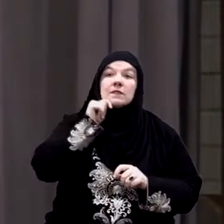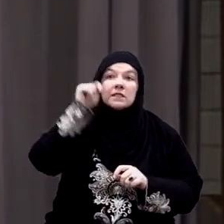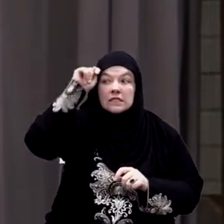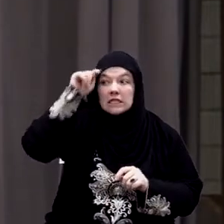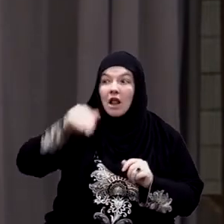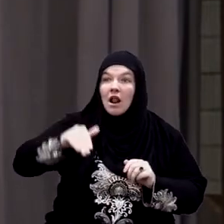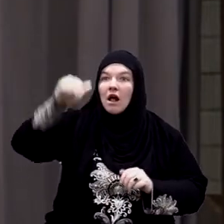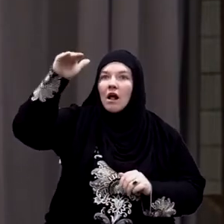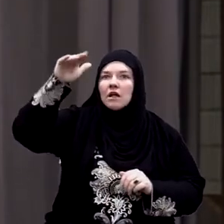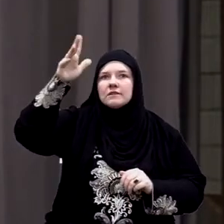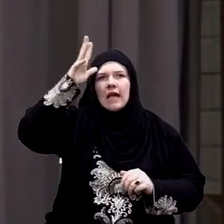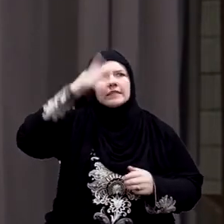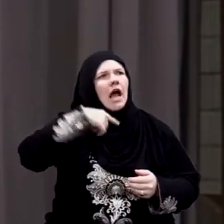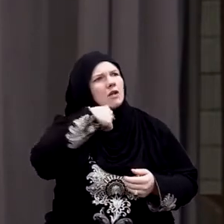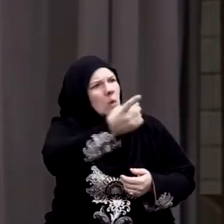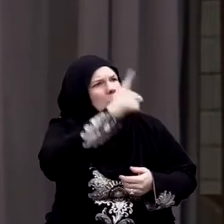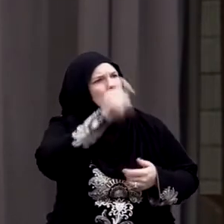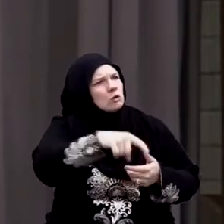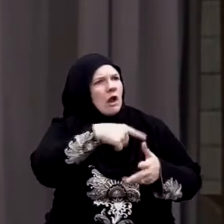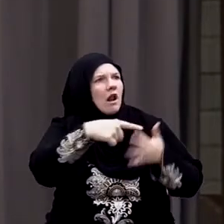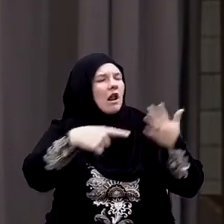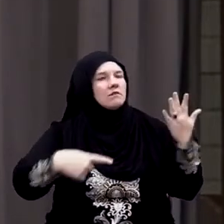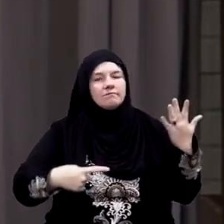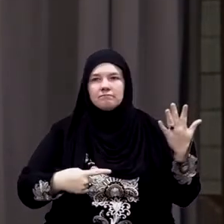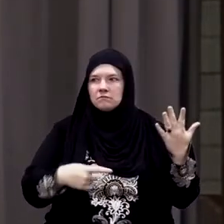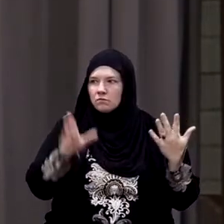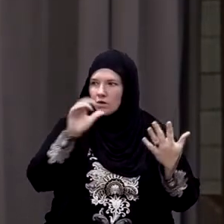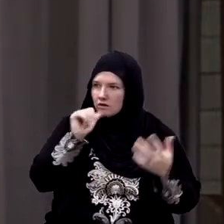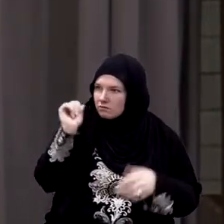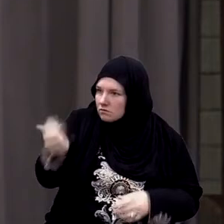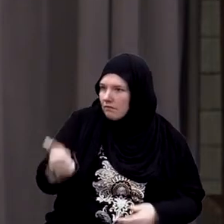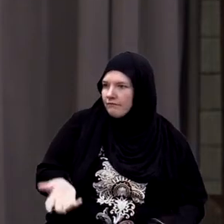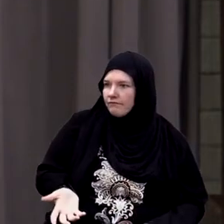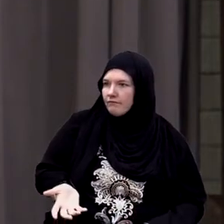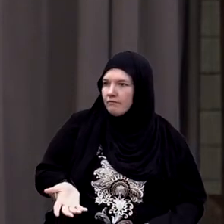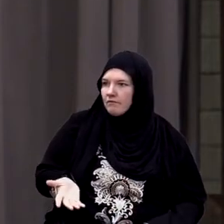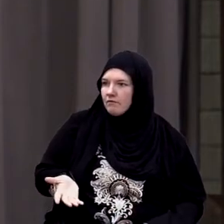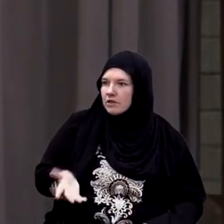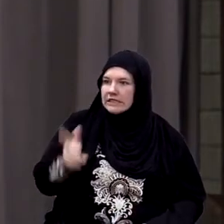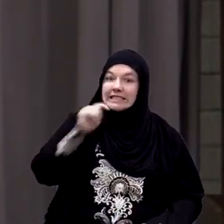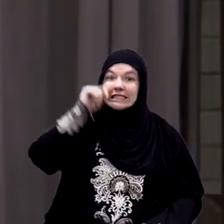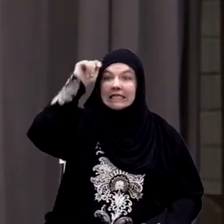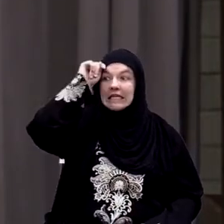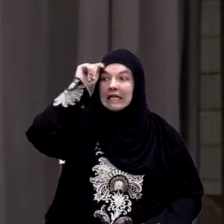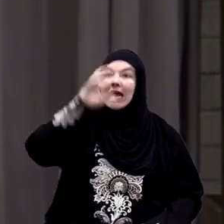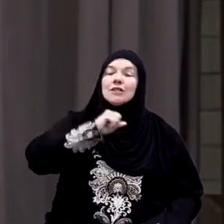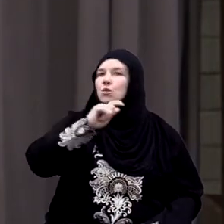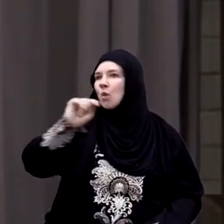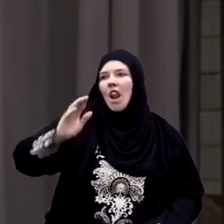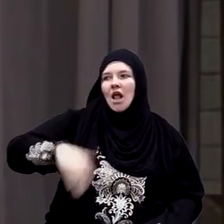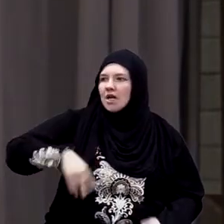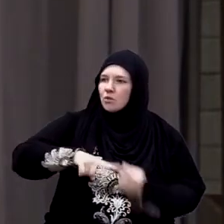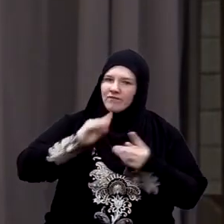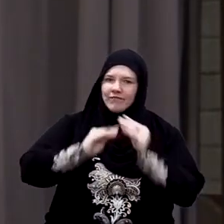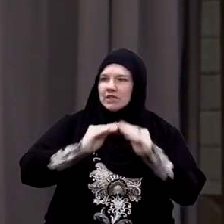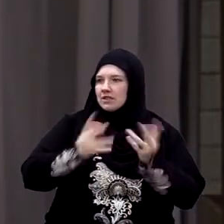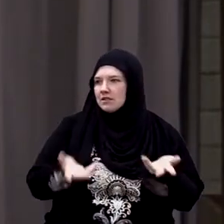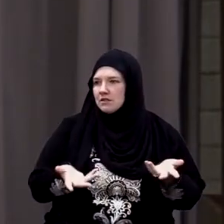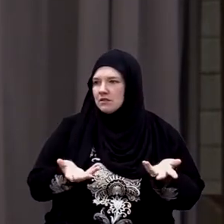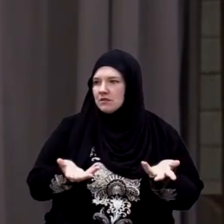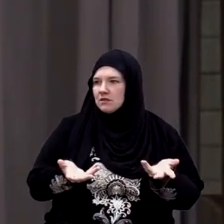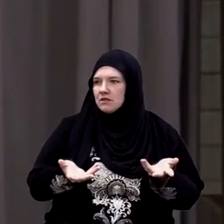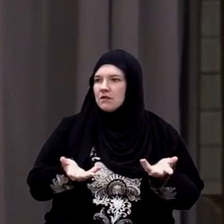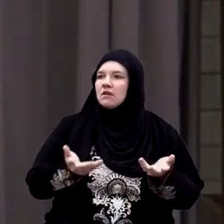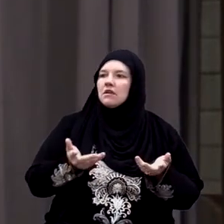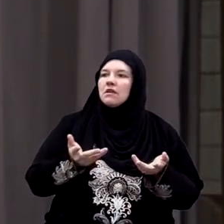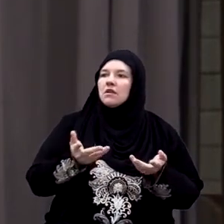وَلَا تَعَاوَنُوا عَلَى الْإِثْمِ وَالْعُدْوَانِ. Join hands and cooperate in matters of goodness and righteousness,